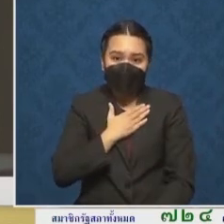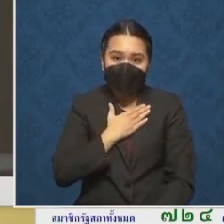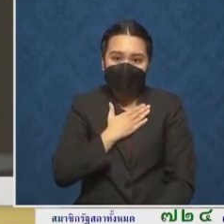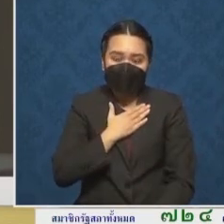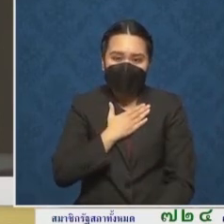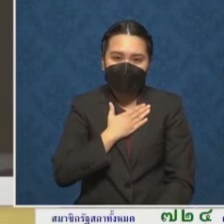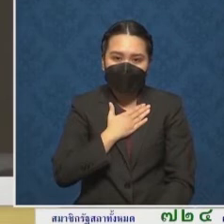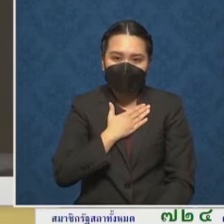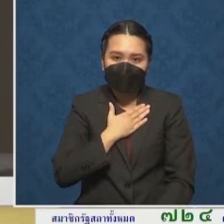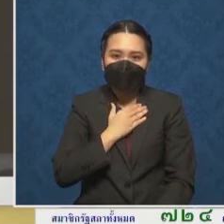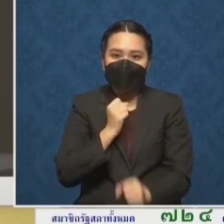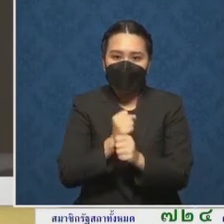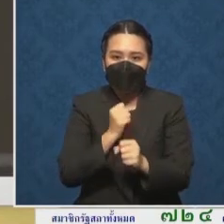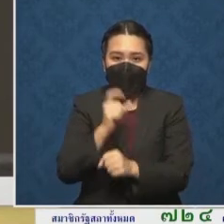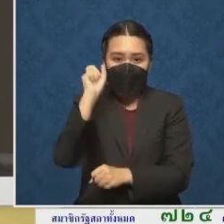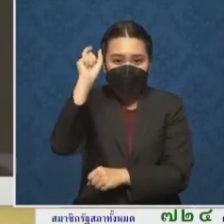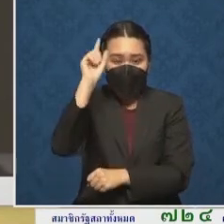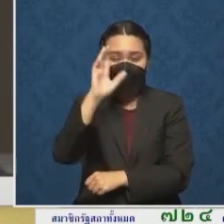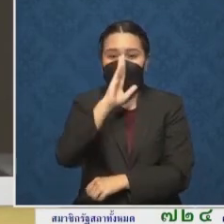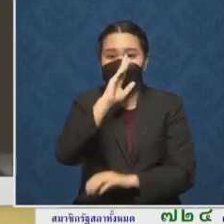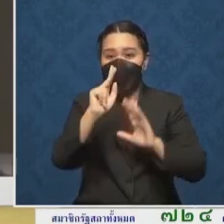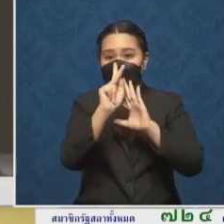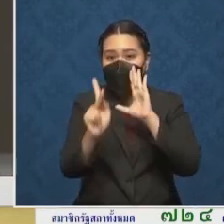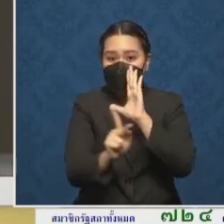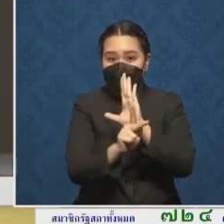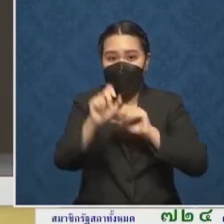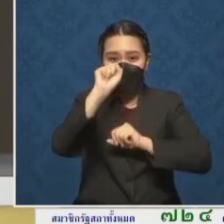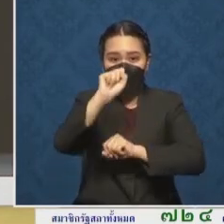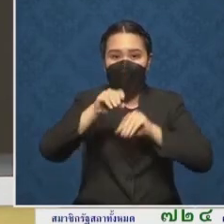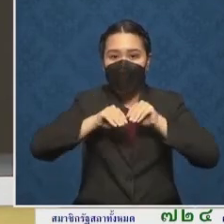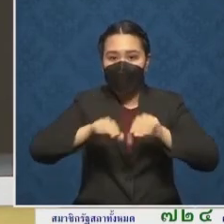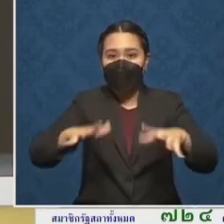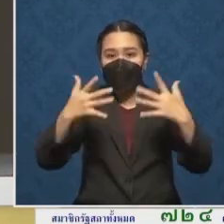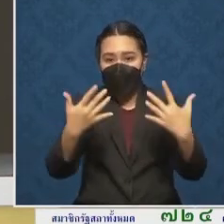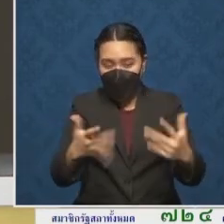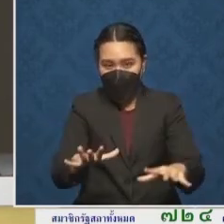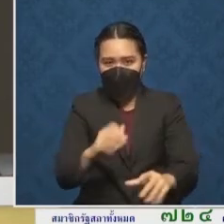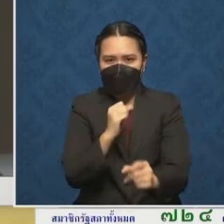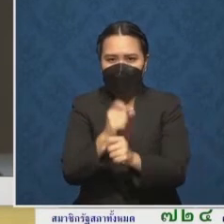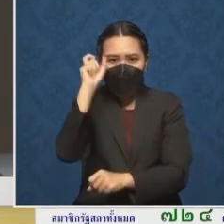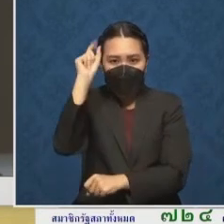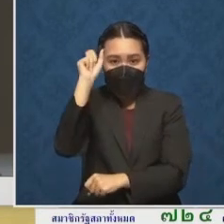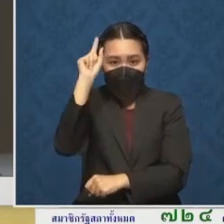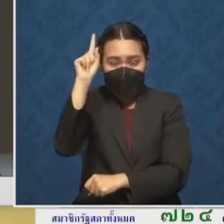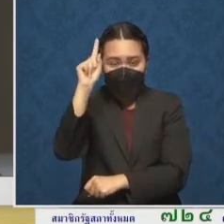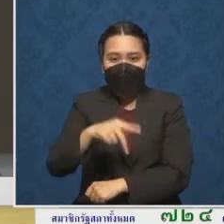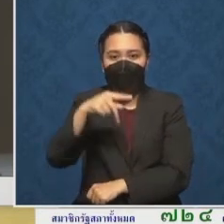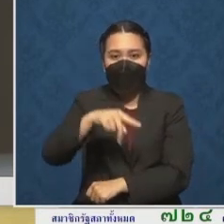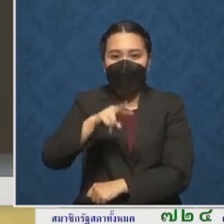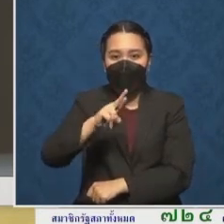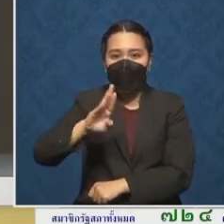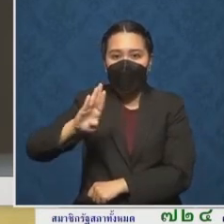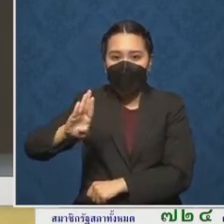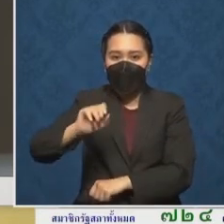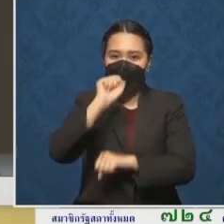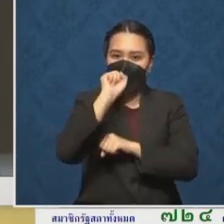ครับเร่งดำเนินการหลังจากที่กฎหมายฉบับนี้ประกาศใช้แล้วเนี่ยเร่งดำเนินการเพื่อให้มีการออกพระราชกฤ